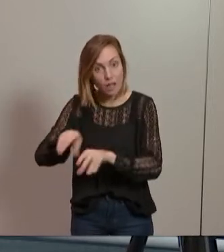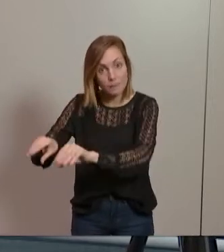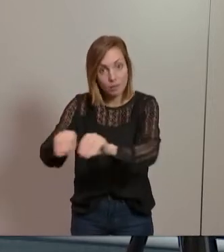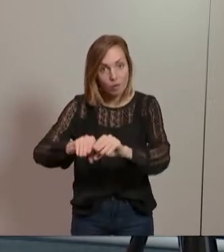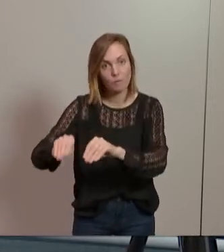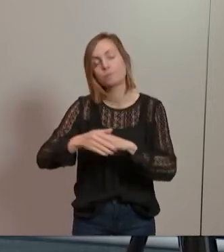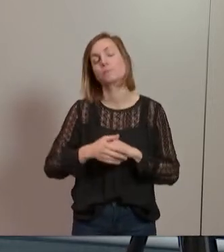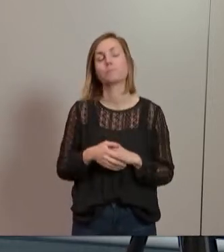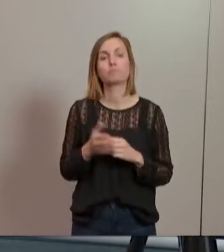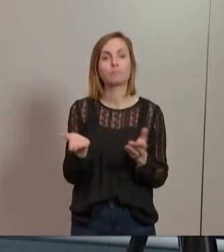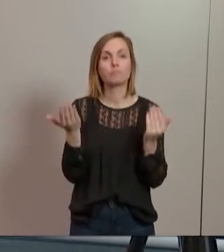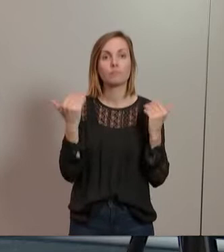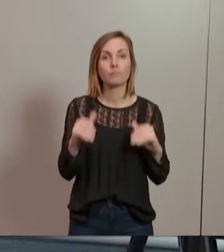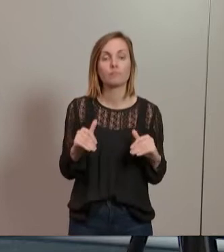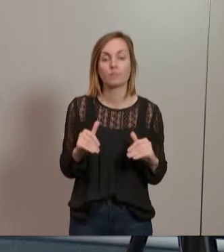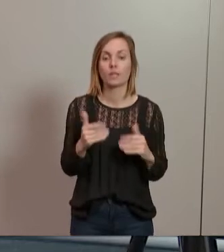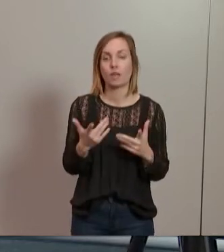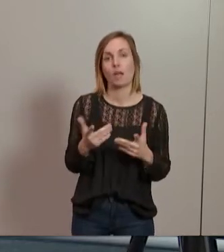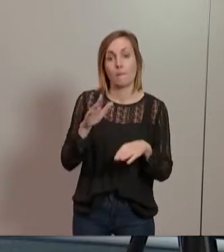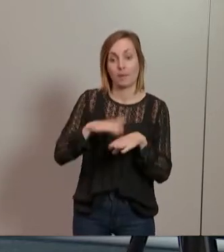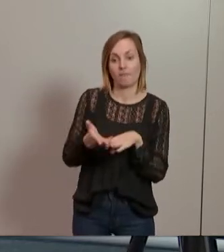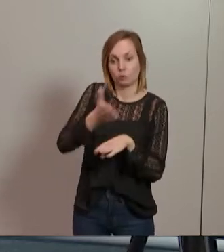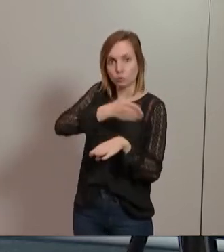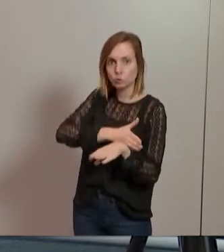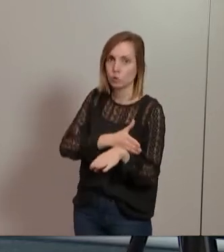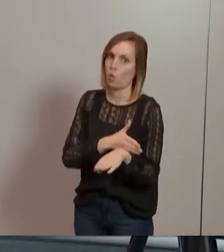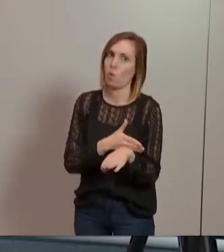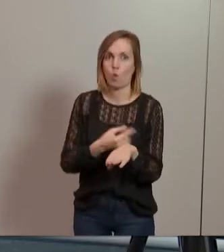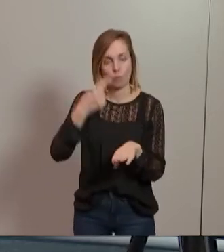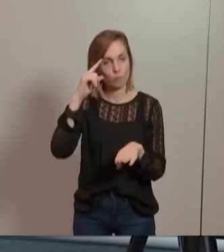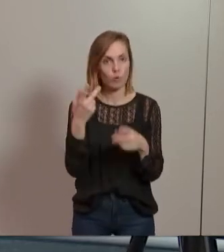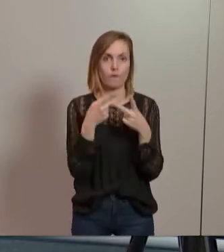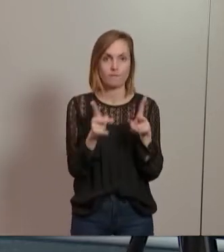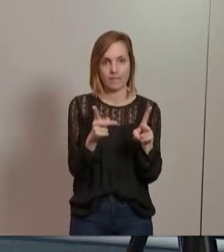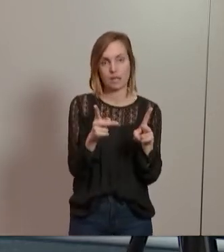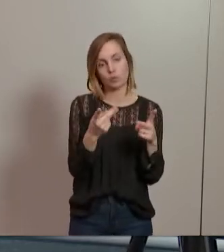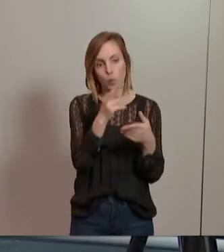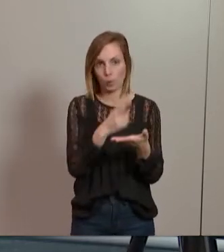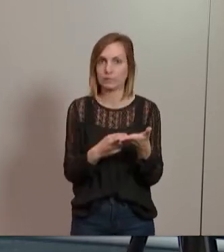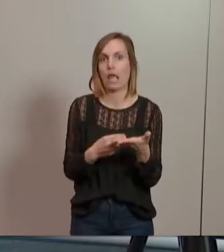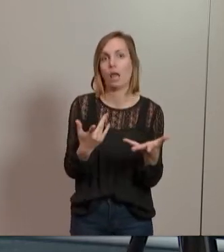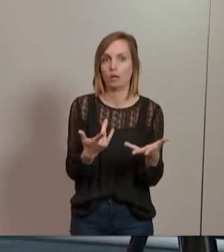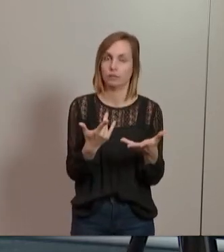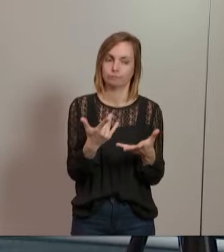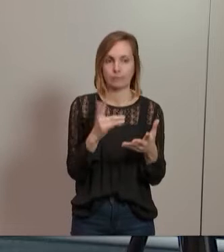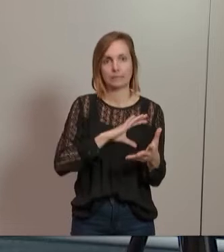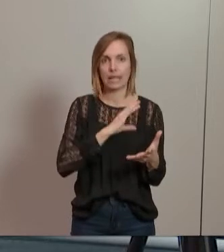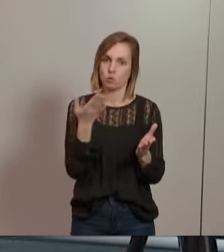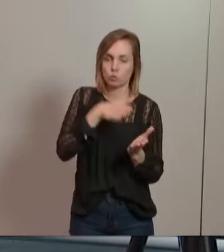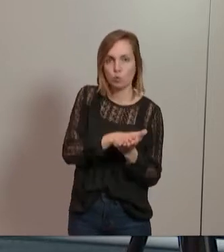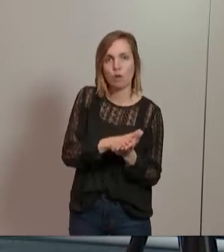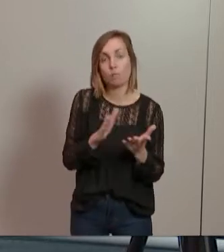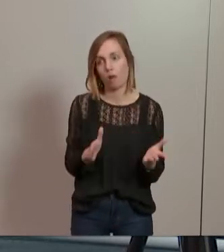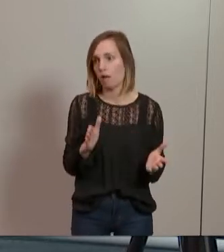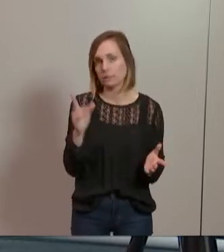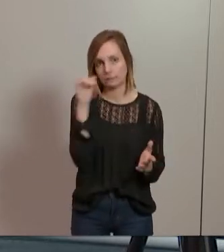Conforter la prévention pour une ville apaisée. Là, j'avoue, je suis franchement incompétent et franchement, c'est une difficile tâche que